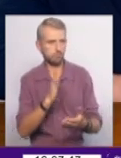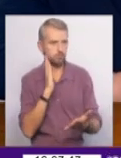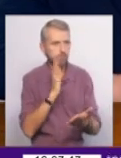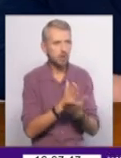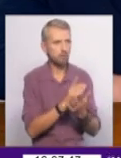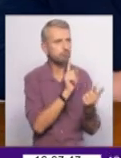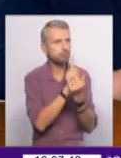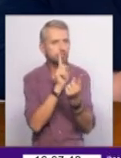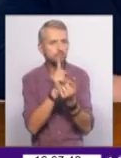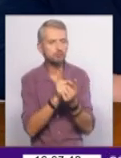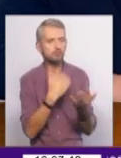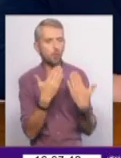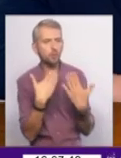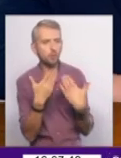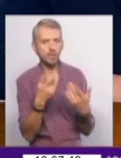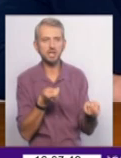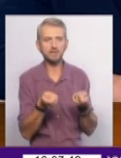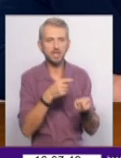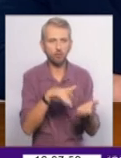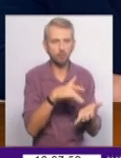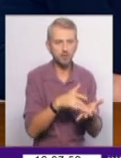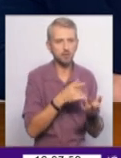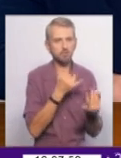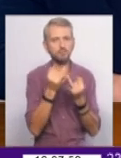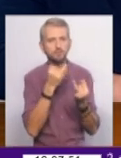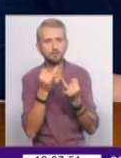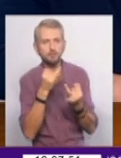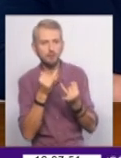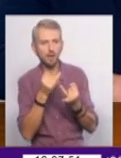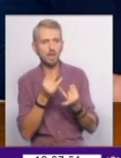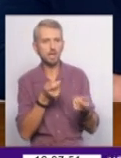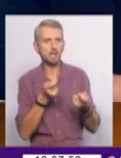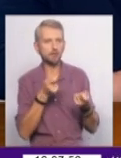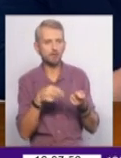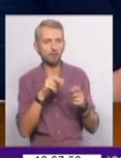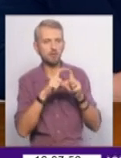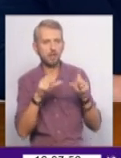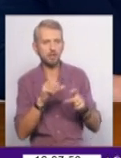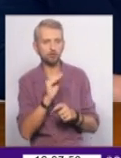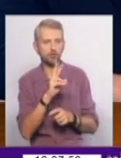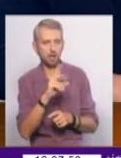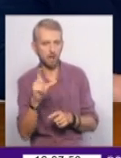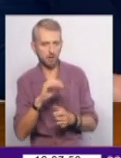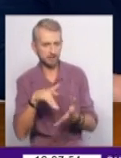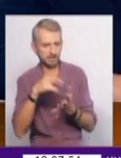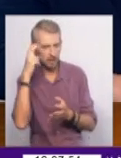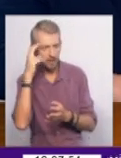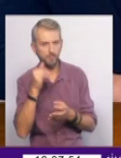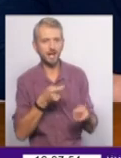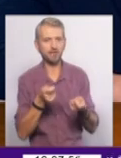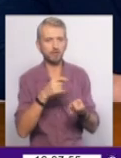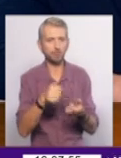поспілкуватися і з керівництвом міста, і безпосередньо поспілкуватися з керівництвом департаменту ЖКХ міста Києва, і з керівництвом